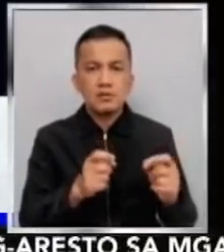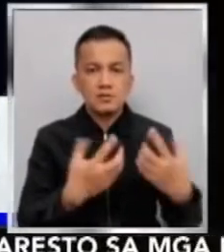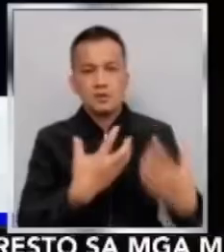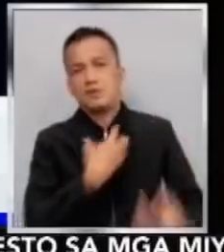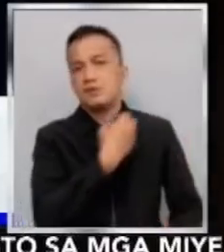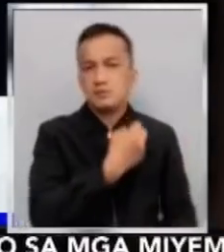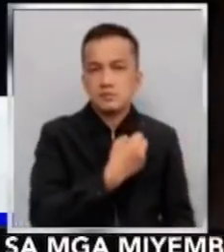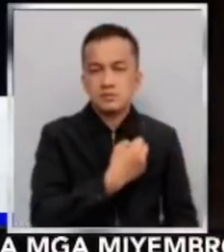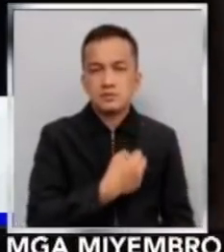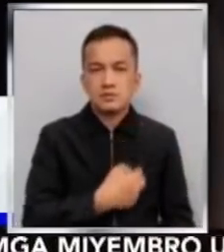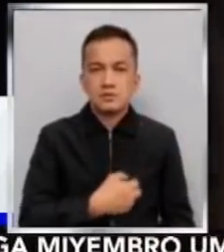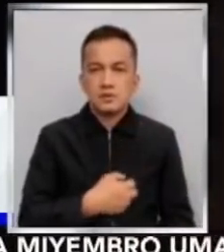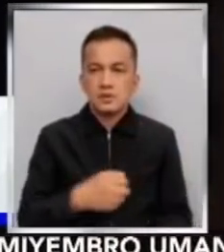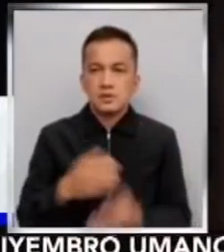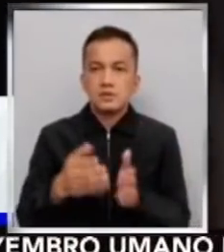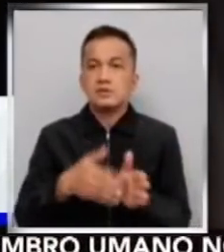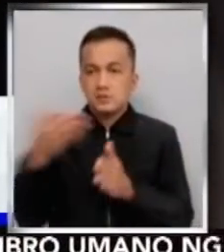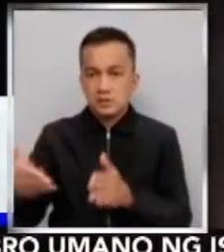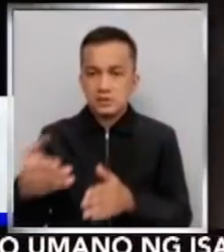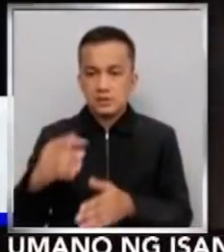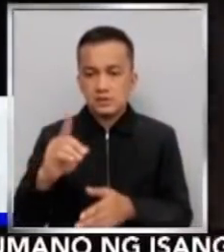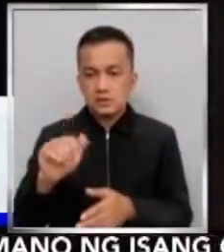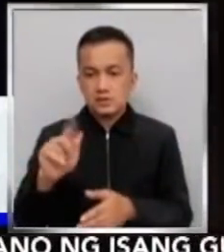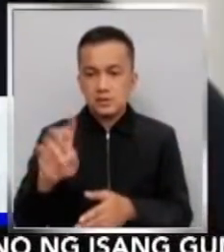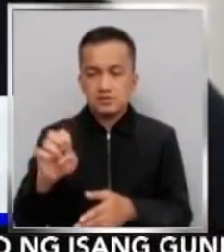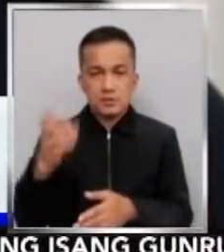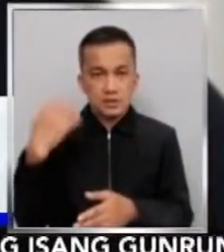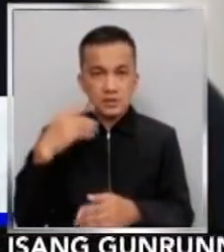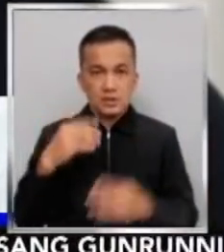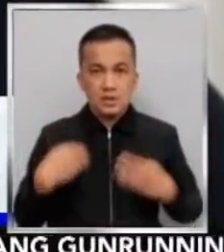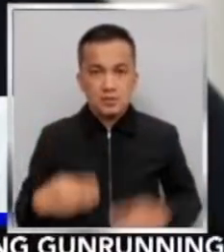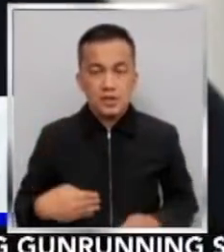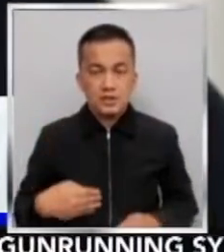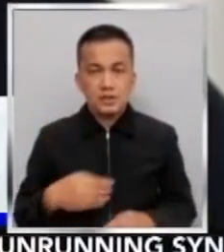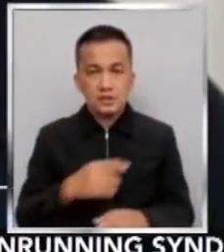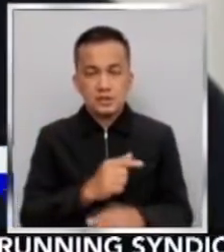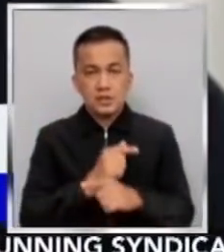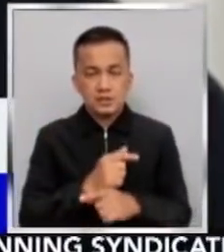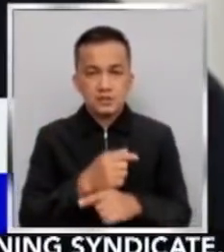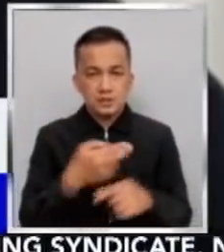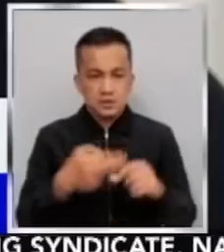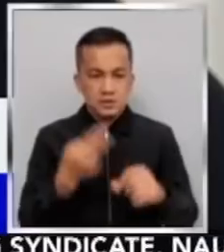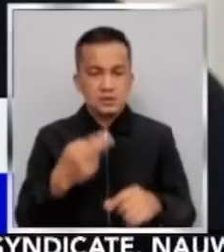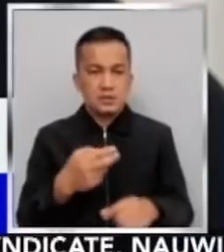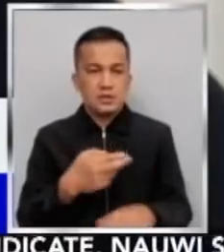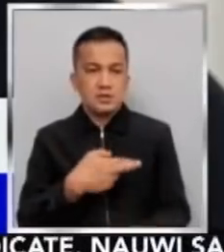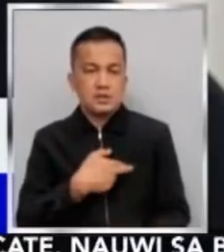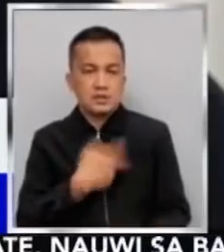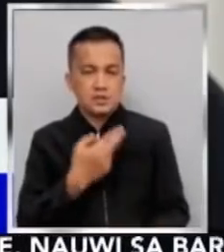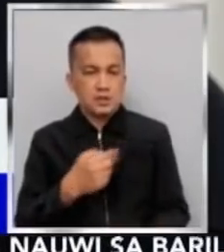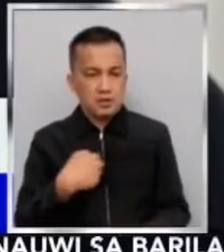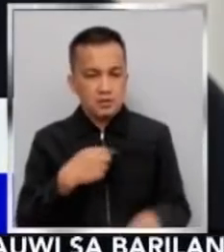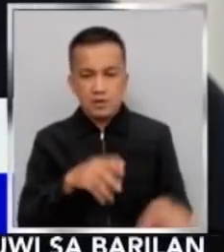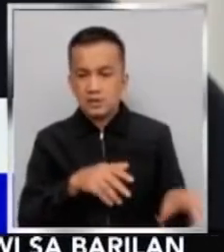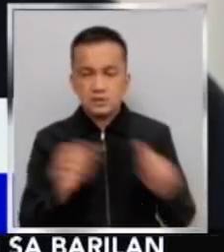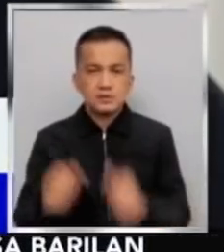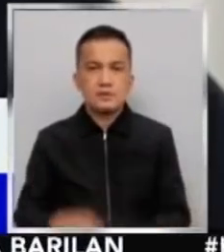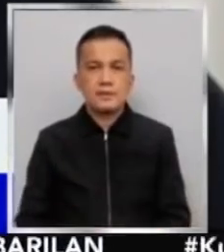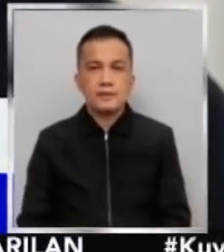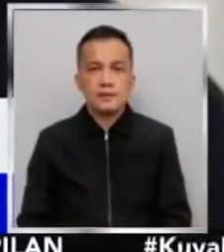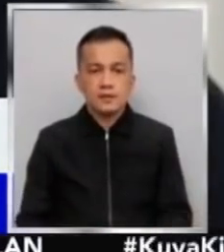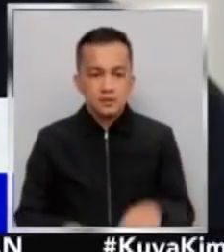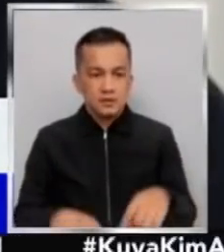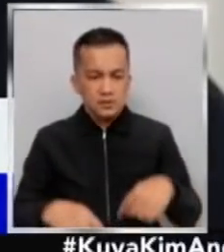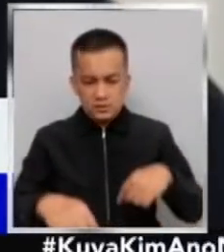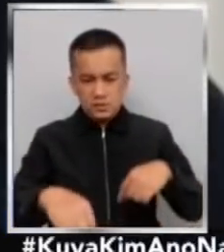alias Dave, na bodyguard dati ng suspect na nag-resign na. Nung nag-react ako sa kanya, nasabi kong aalis na ako, yun na sir. Sinipa na niya ako,